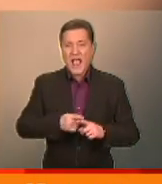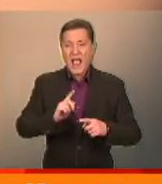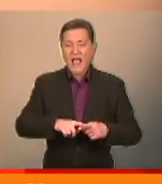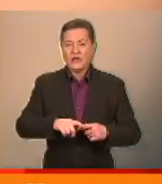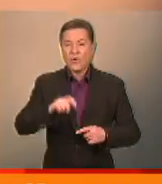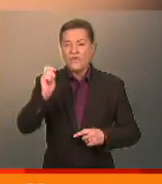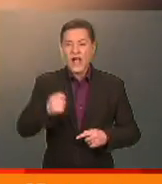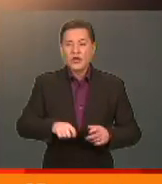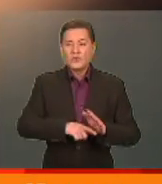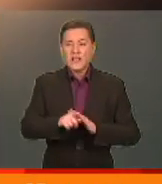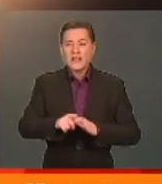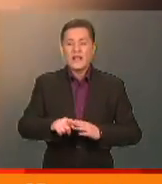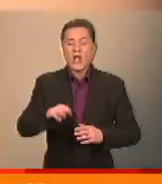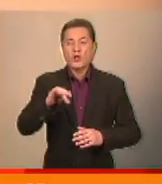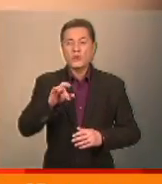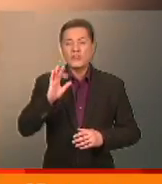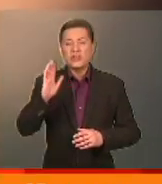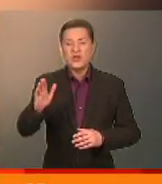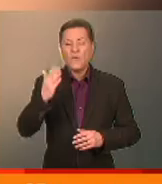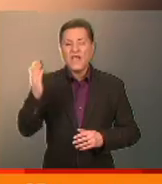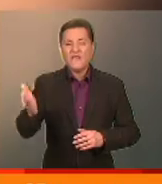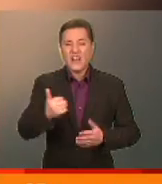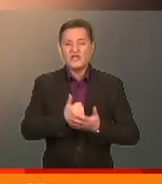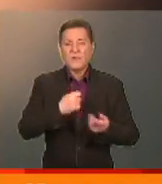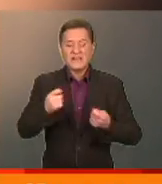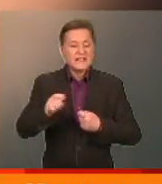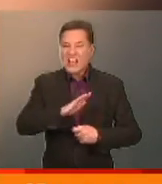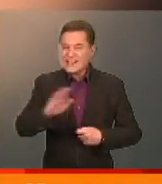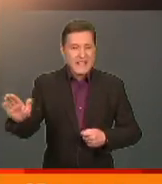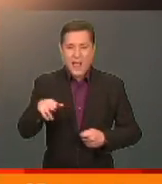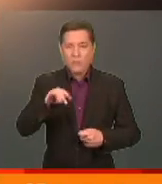ваш, Турчина. А Путін? Да. І не Путін.